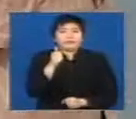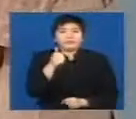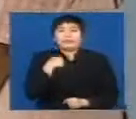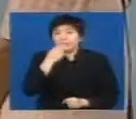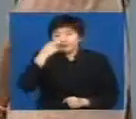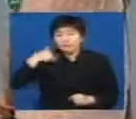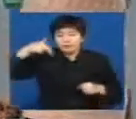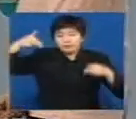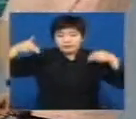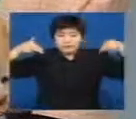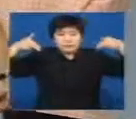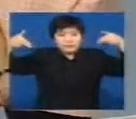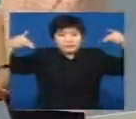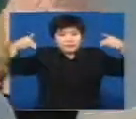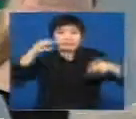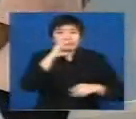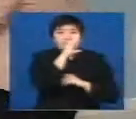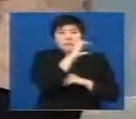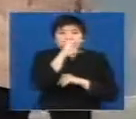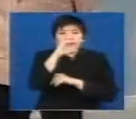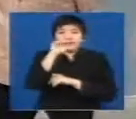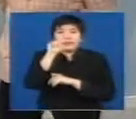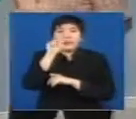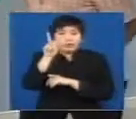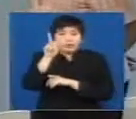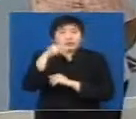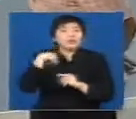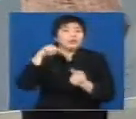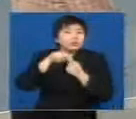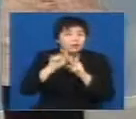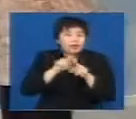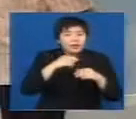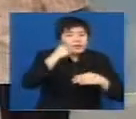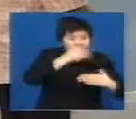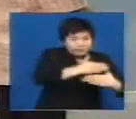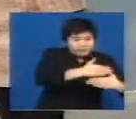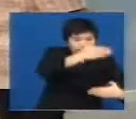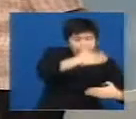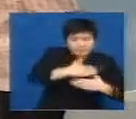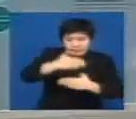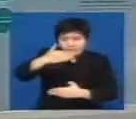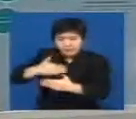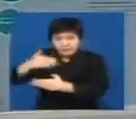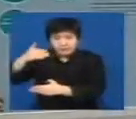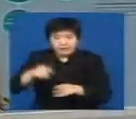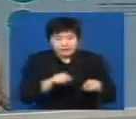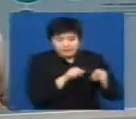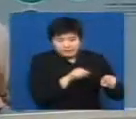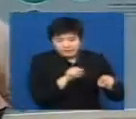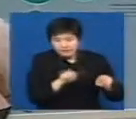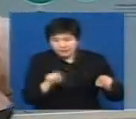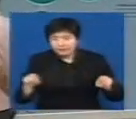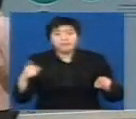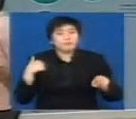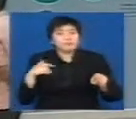CCTV จะเห็นเป็นภาพของบริเวณประตูน้ำต่างๆ ใช่ มั้ยฮะ ซึ่งตอนนี้ก็มีอยู่สัก